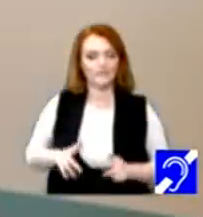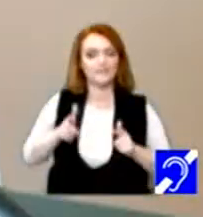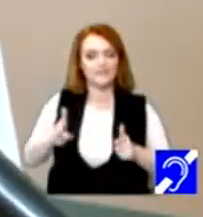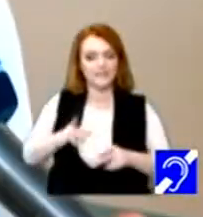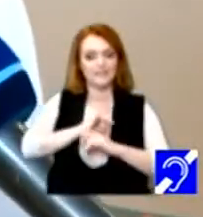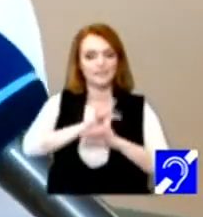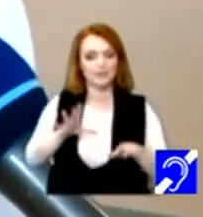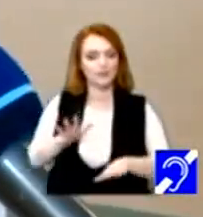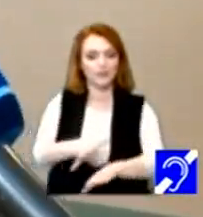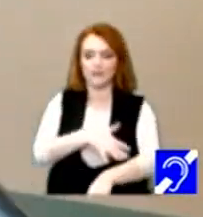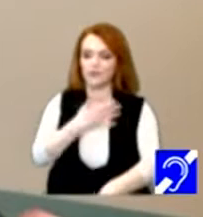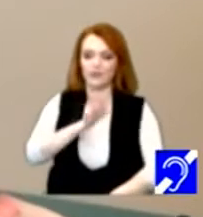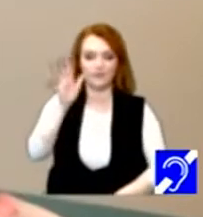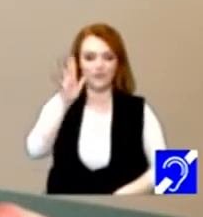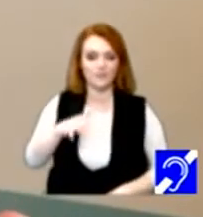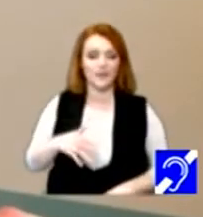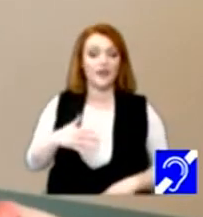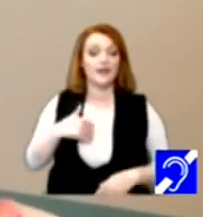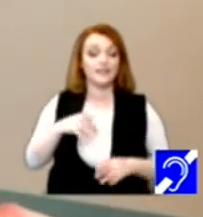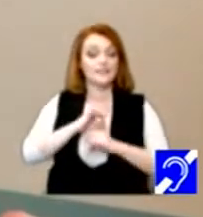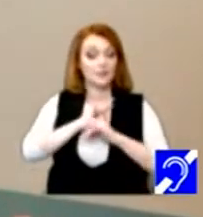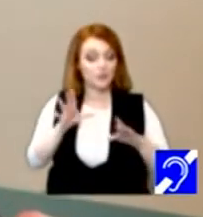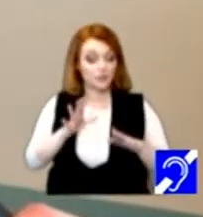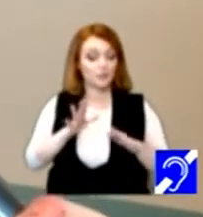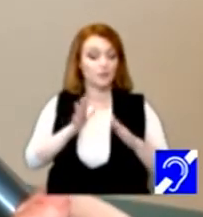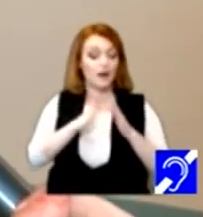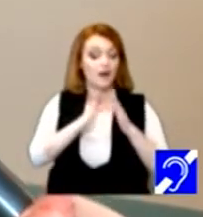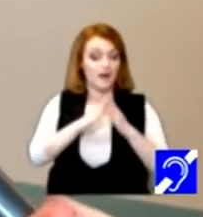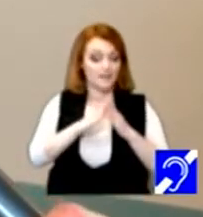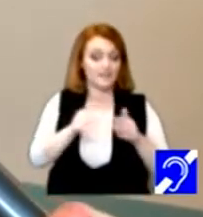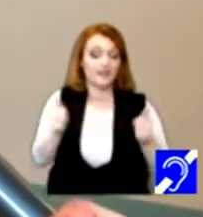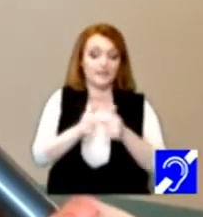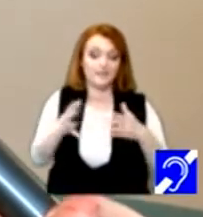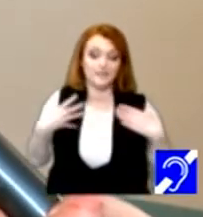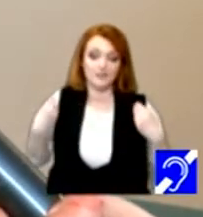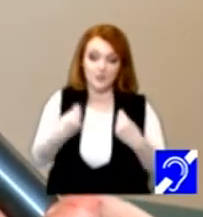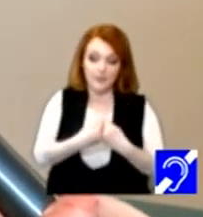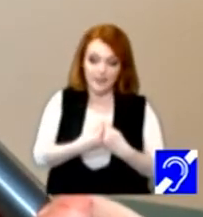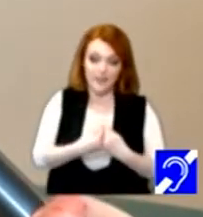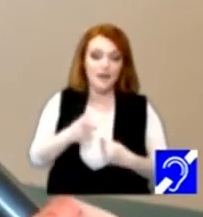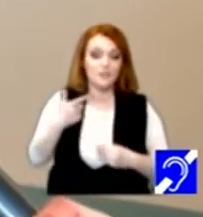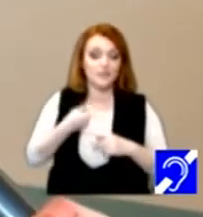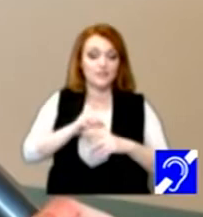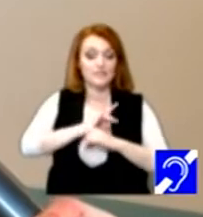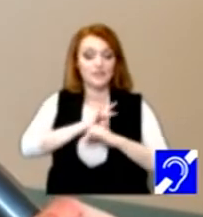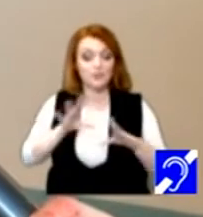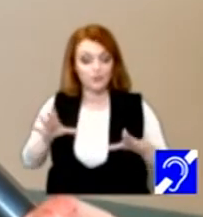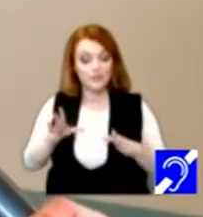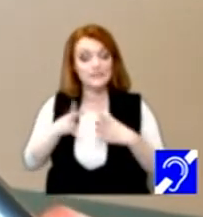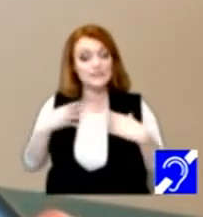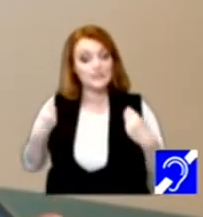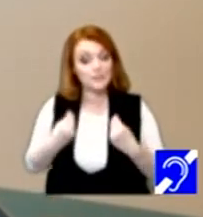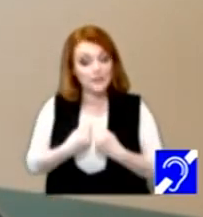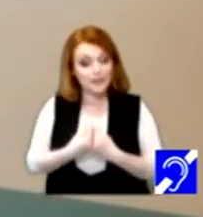timp. În sărbători voi merge acasă, lângă familie, pentru că este sărbătoare pentru familie, pentru cei dragi, unii cea mai